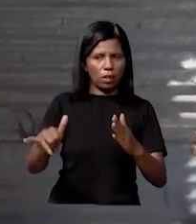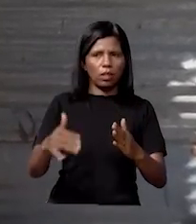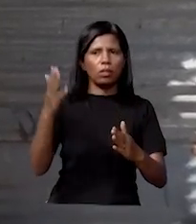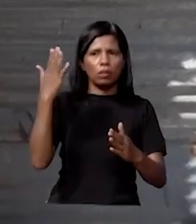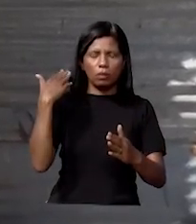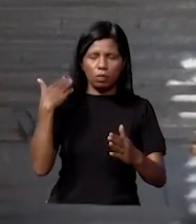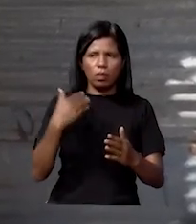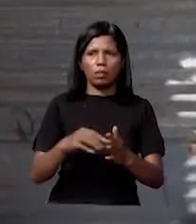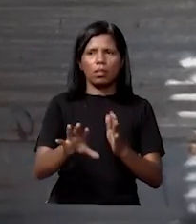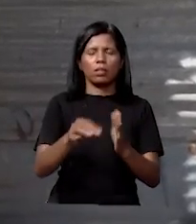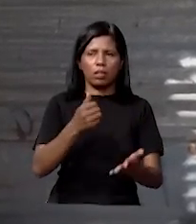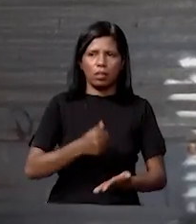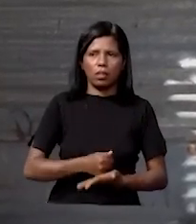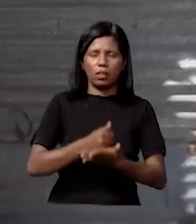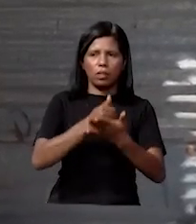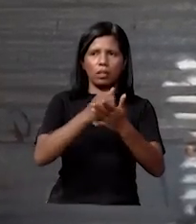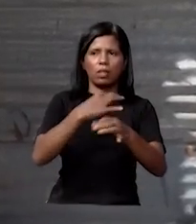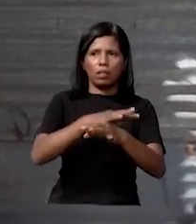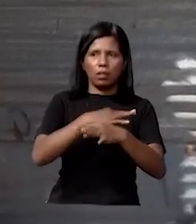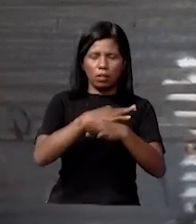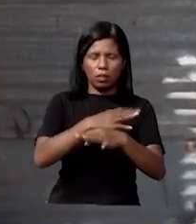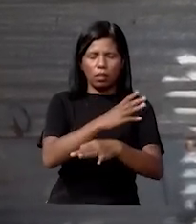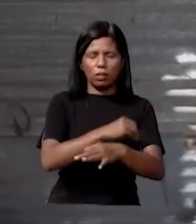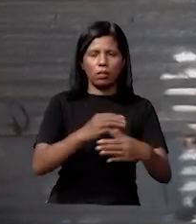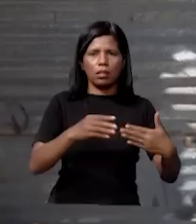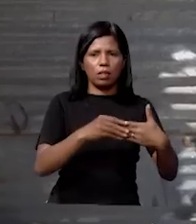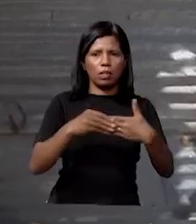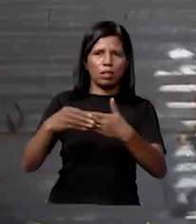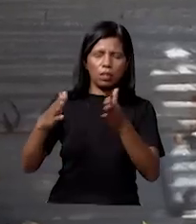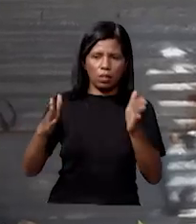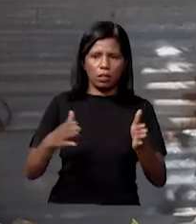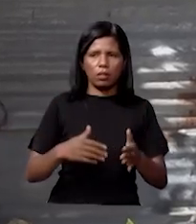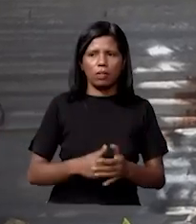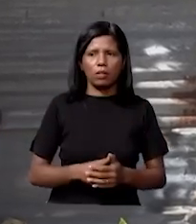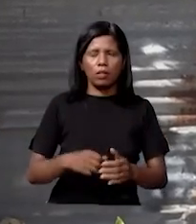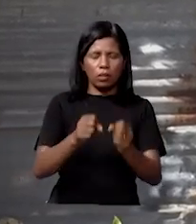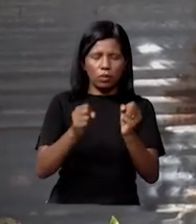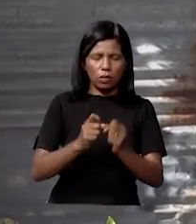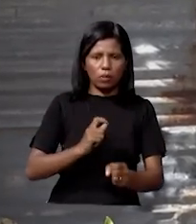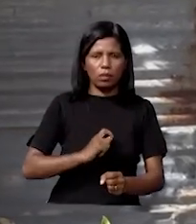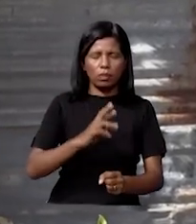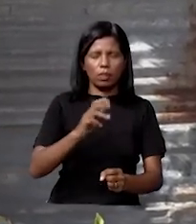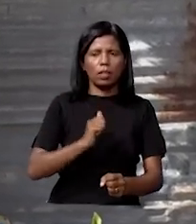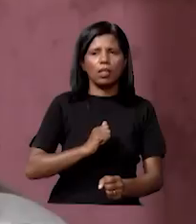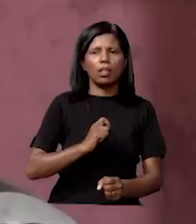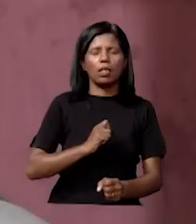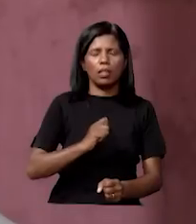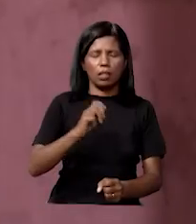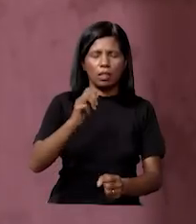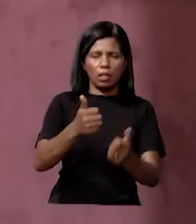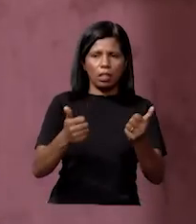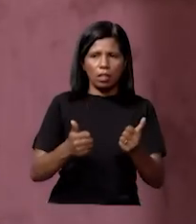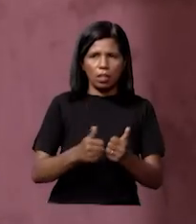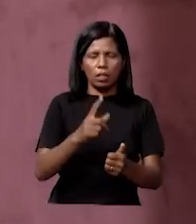ne hetan azuda no hadia husi liderança balon suku tibar iha aldeia hat composto husi